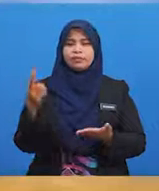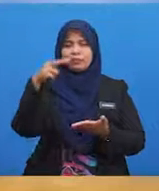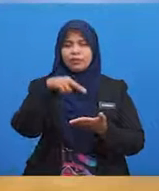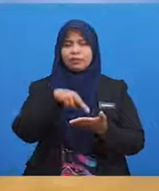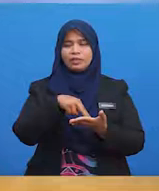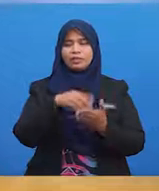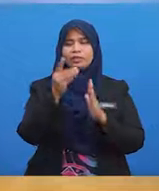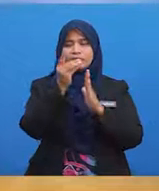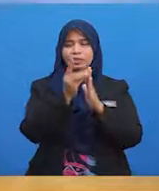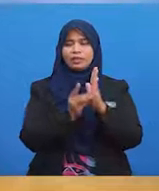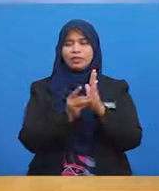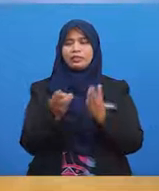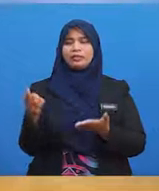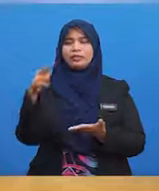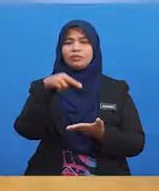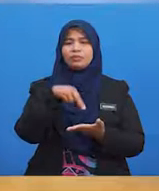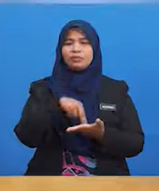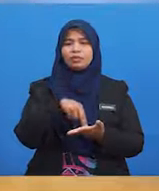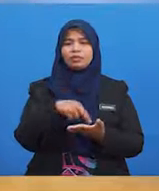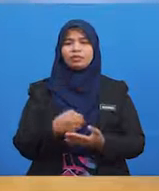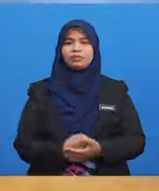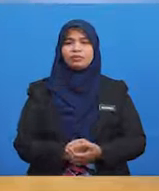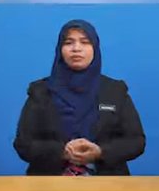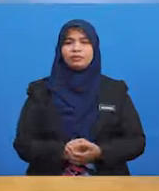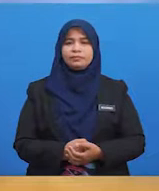ulang, di ulang.